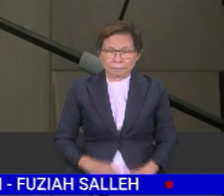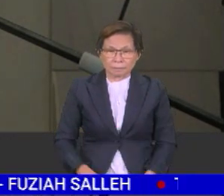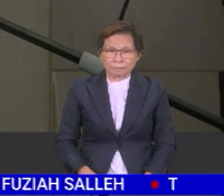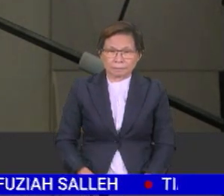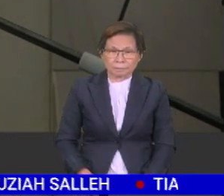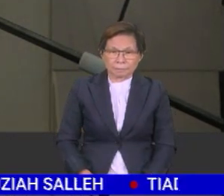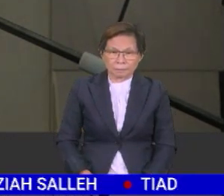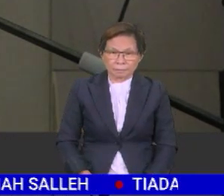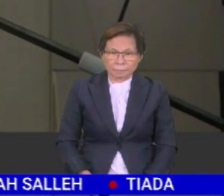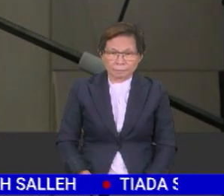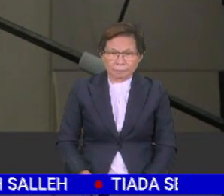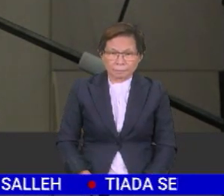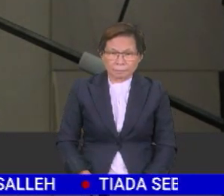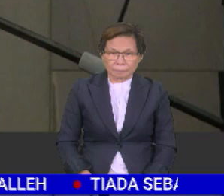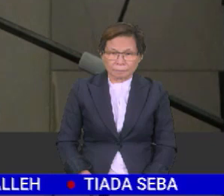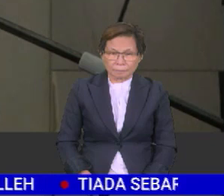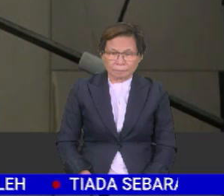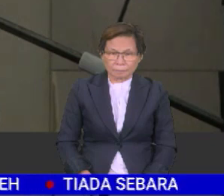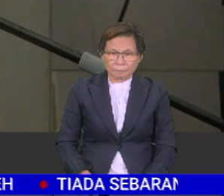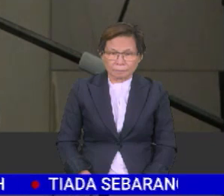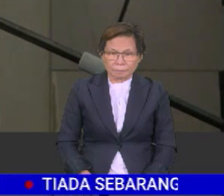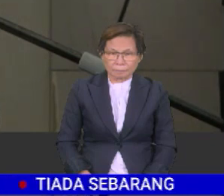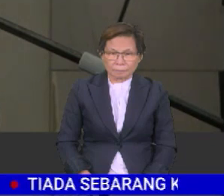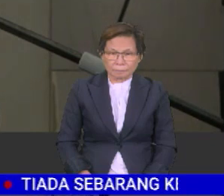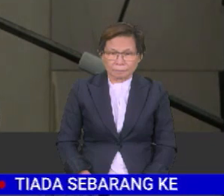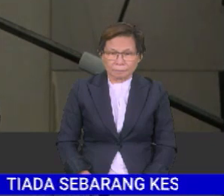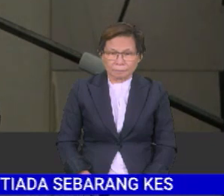in issuing an estimate of